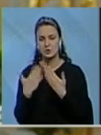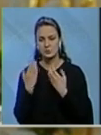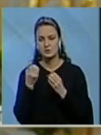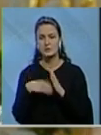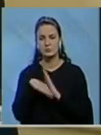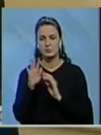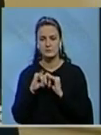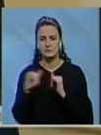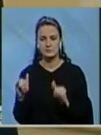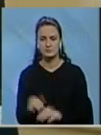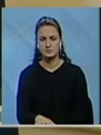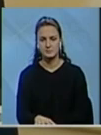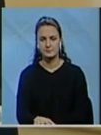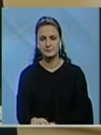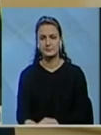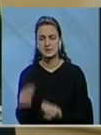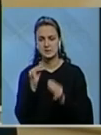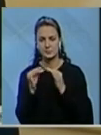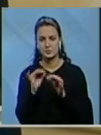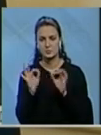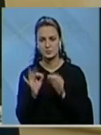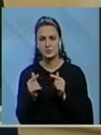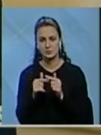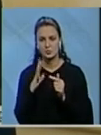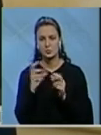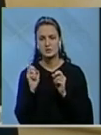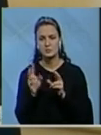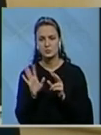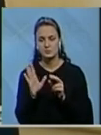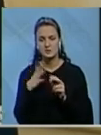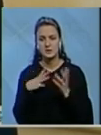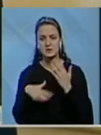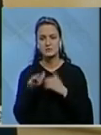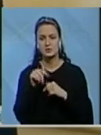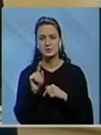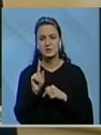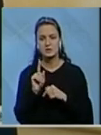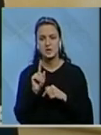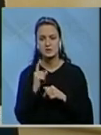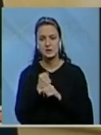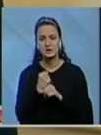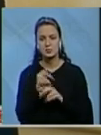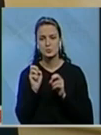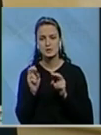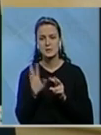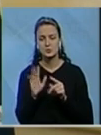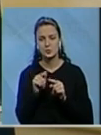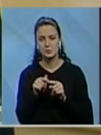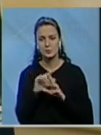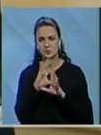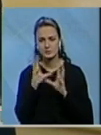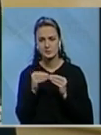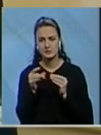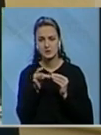მეტად განვითარებას. საუბარი ქონდა ზუსტად ამ თემებზე, უსაფრთხოებაზე, საქართველოს რა წვლილი შეაქვს უსაფრთხოებაში, უსაფრთხოების